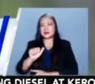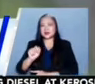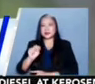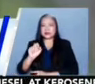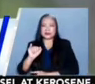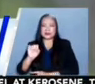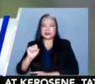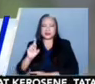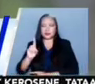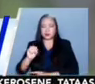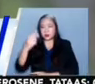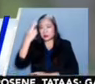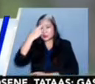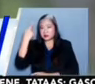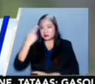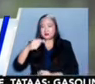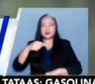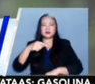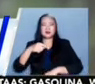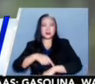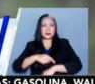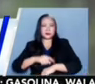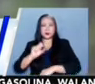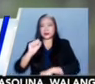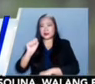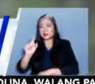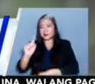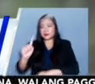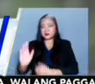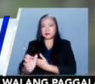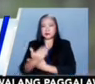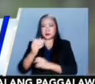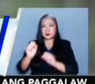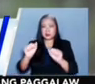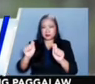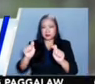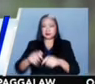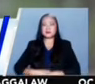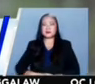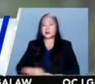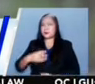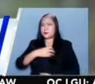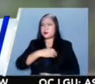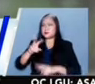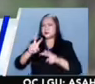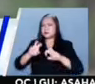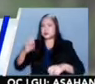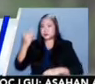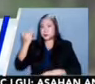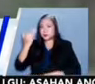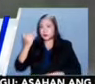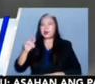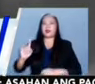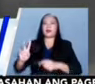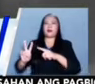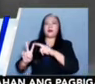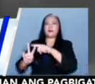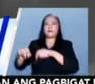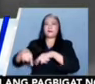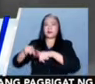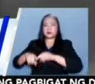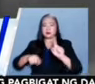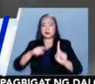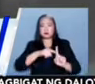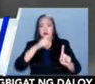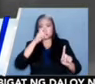alas 11 ng umaga noong Sabado. Sa inisyal na investigasyon ng pulisya, lumalabas na mga kaibigan ng 34 anyos na biktima